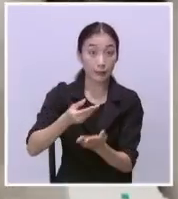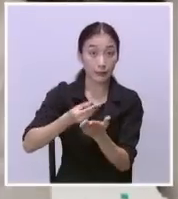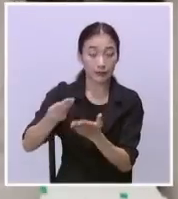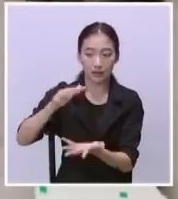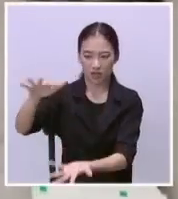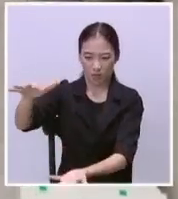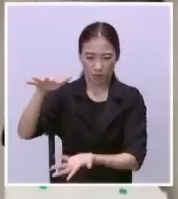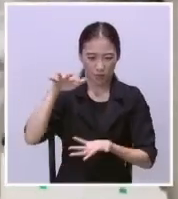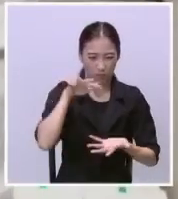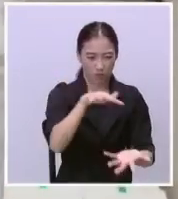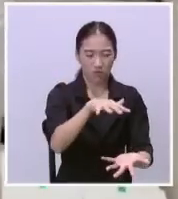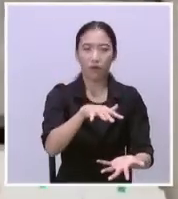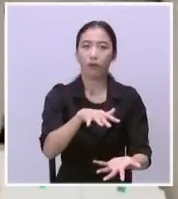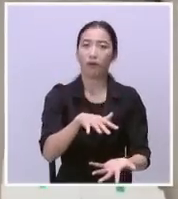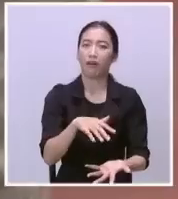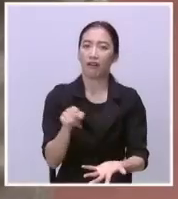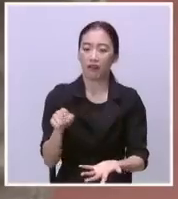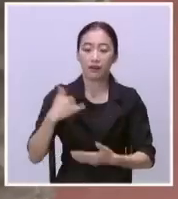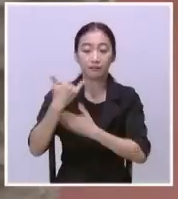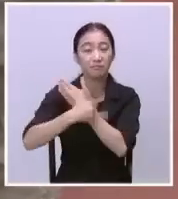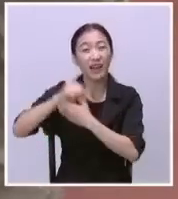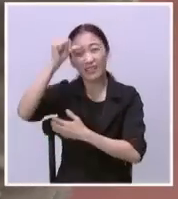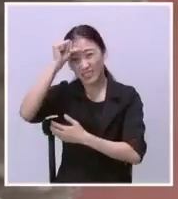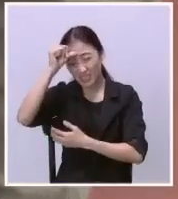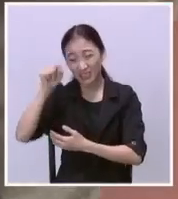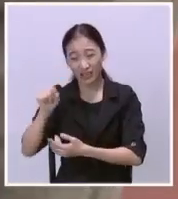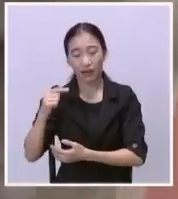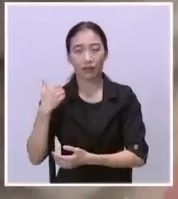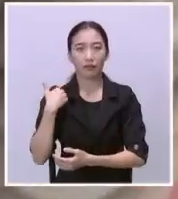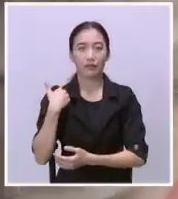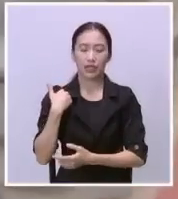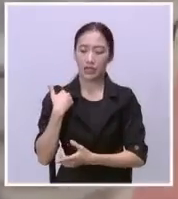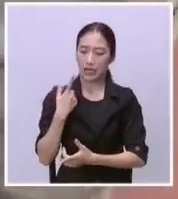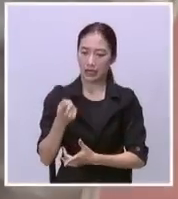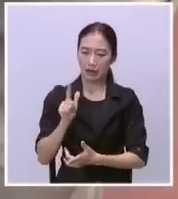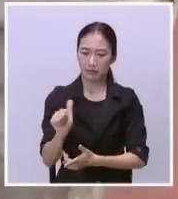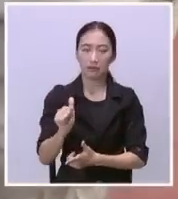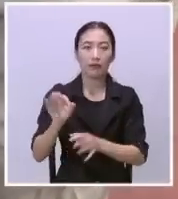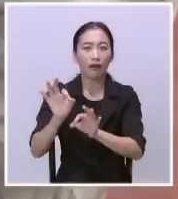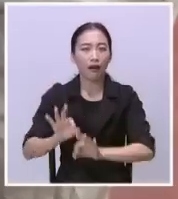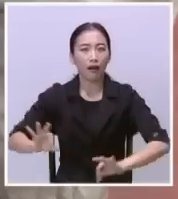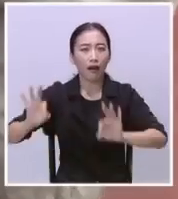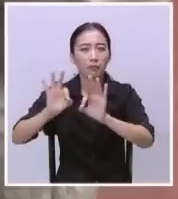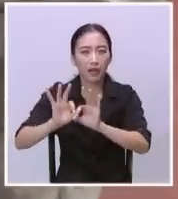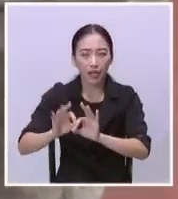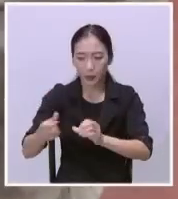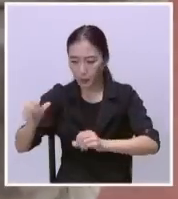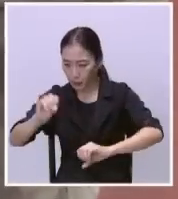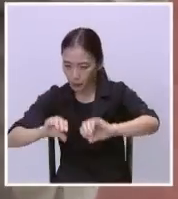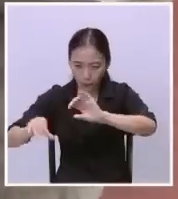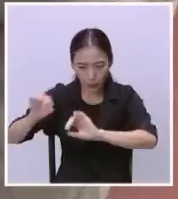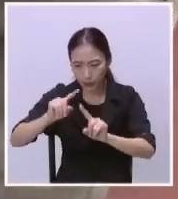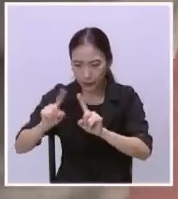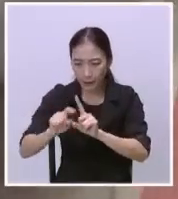สุดเลยนะคะก็เลยทำให้อินเดียเนี่ยเข้ามาเป็นอีกหนึ่งจุดสำคัญค่ะที่จะสามารถผลิตแล้วก็แจกจ่ายวัคซีน